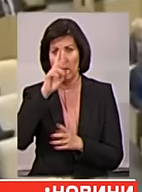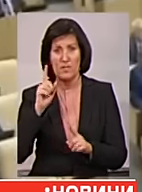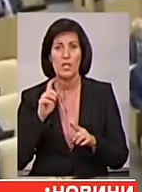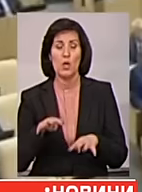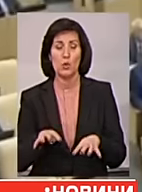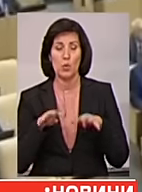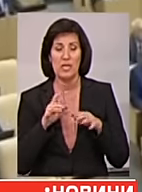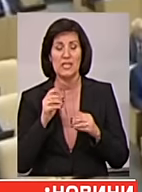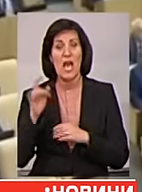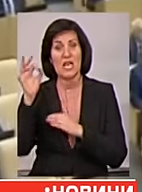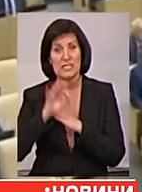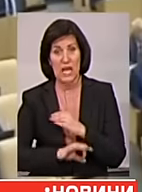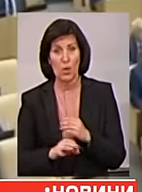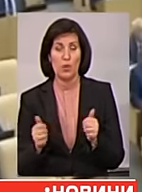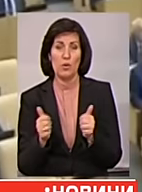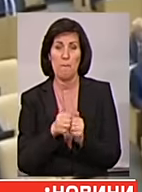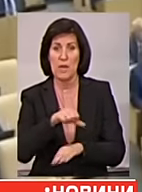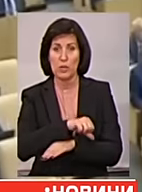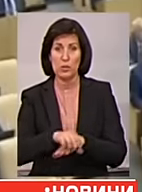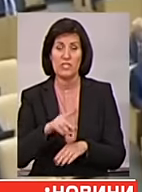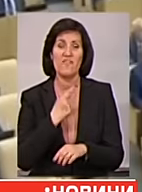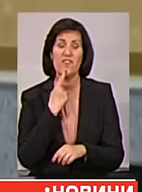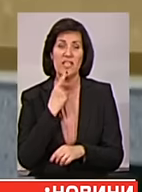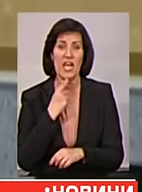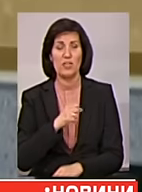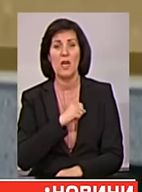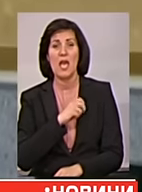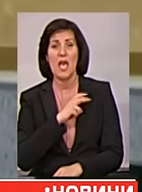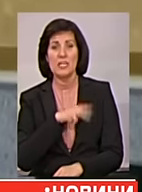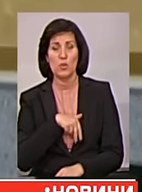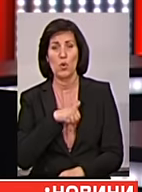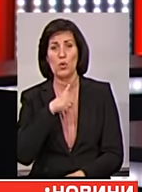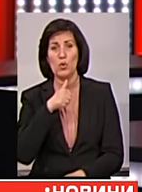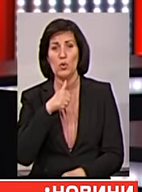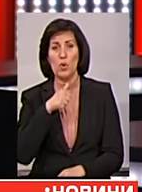На заході Росія межує з Фінляндією, Естонією, Латвією, Білоруссю та Україною.